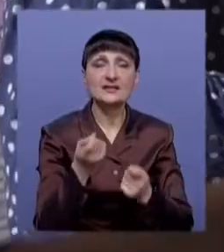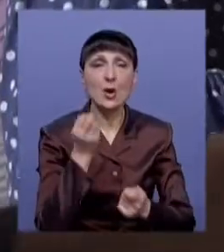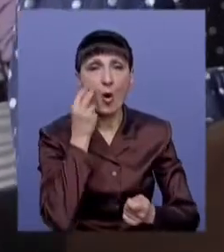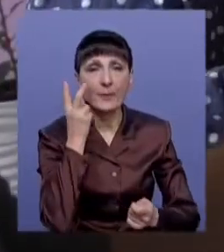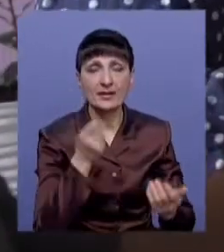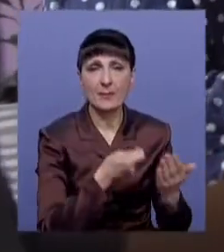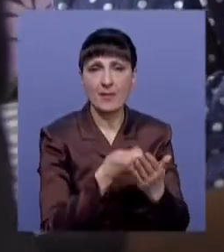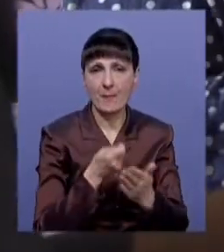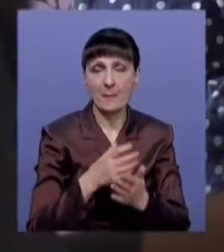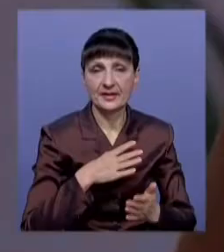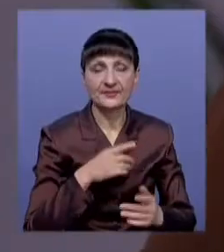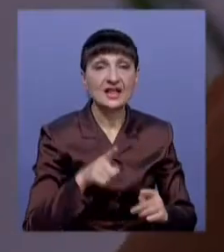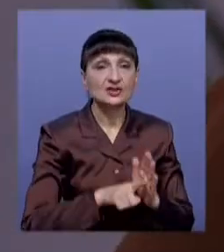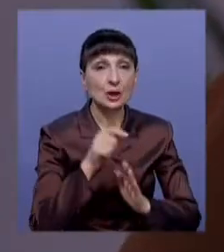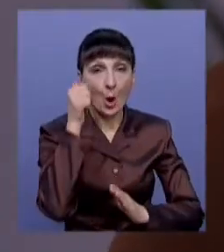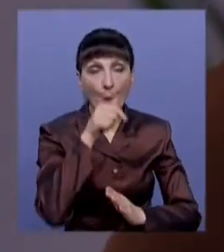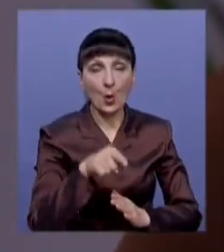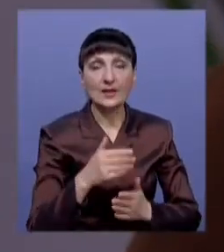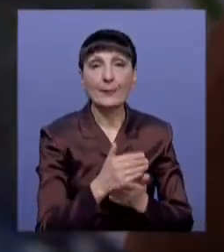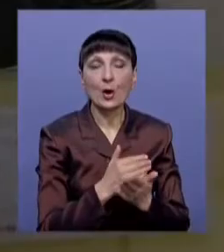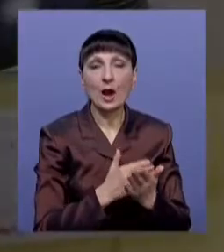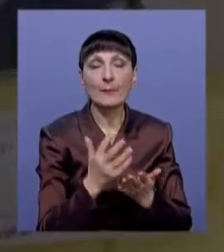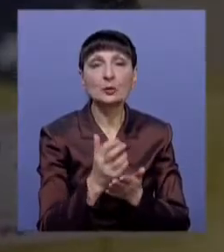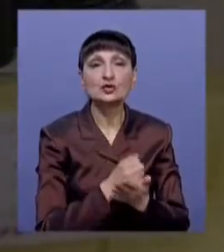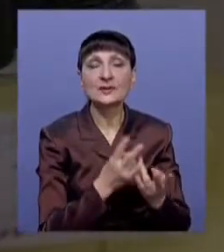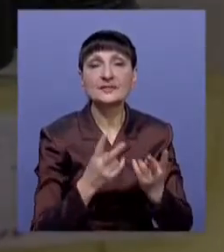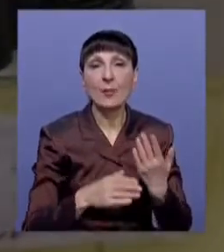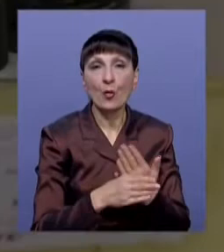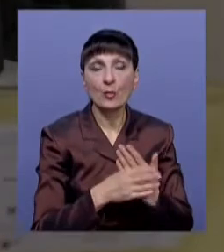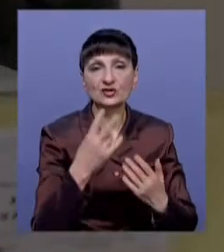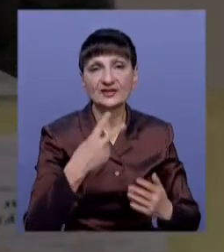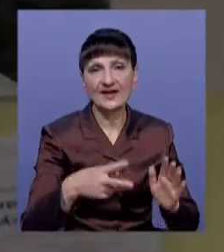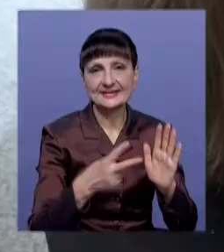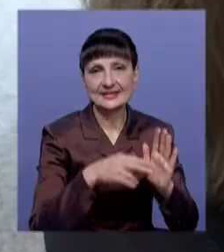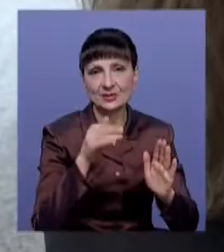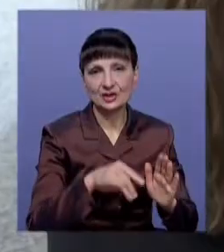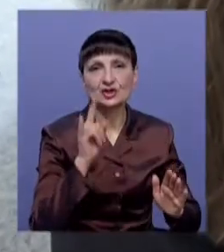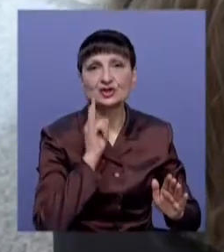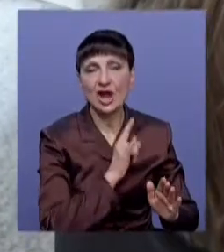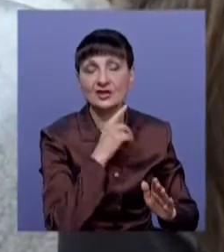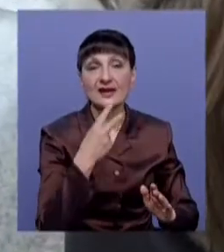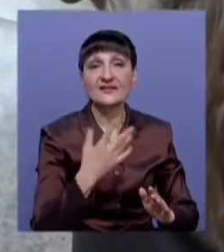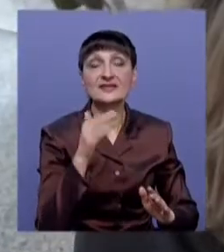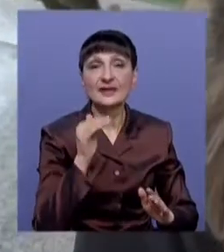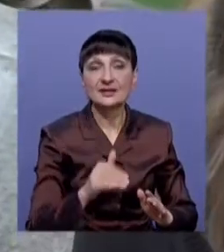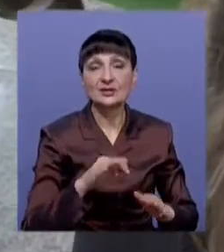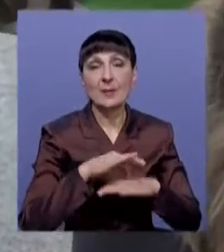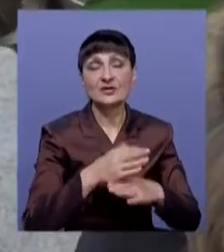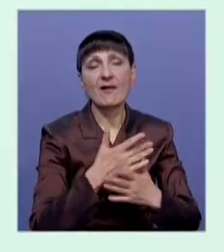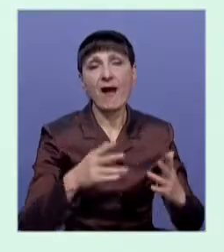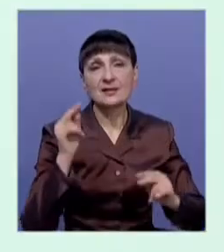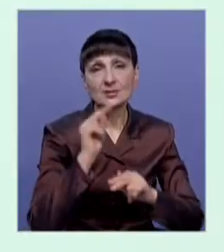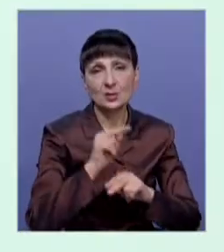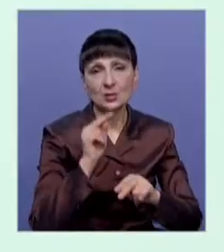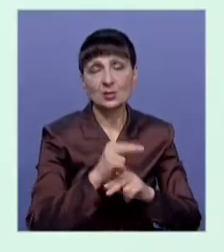с начала года в этом центре по программе с кирана получили необходимую помощь 27 тысяч женщин 25 тысяч прошли различные курсы